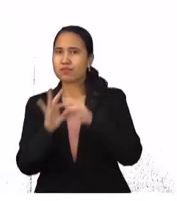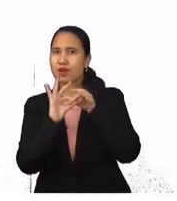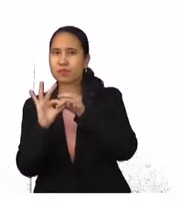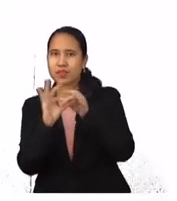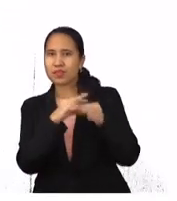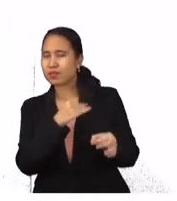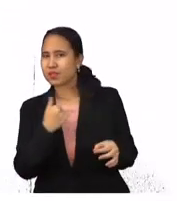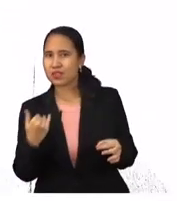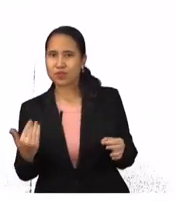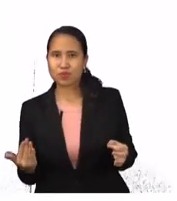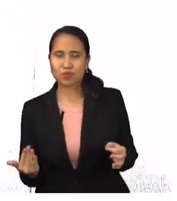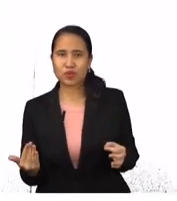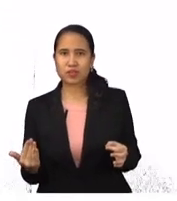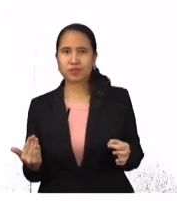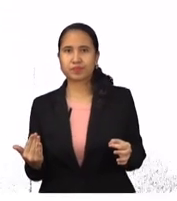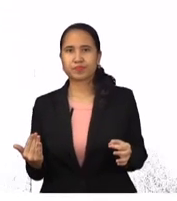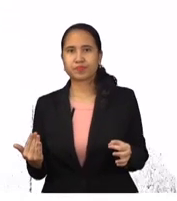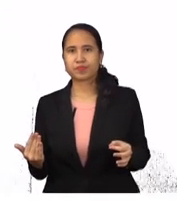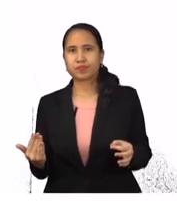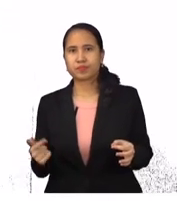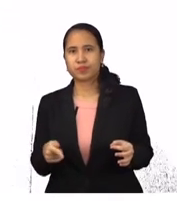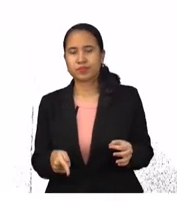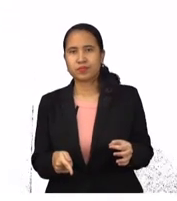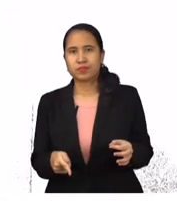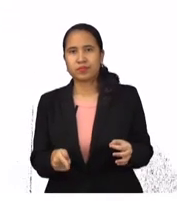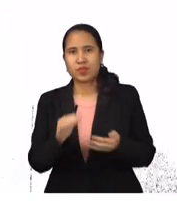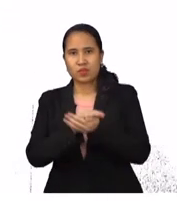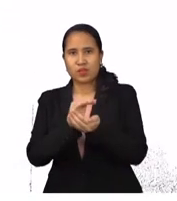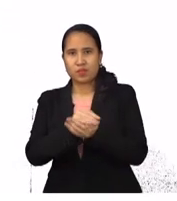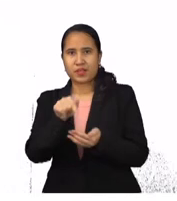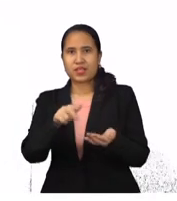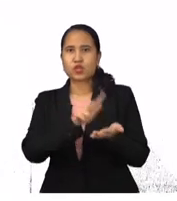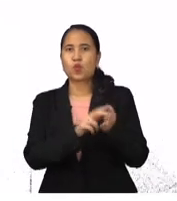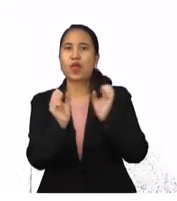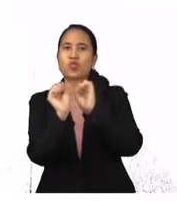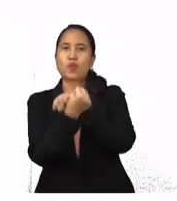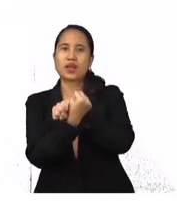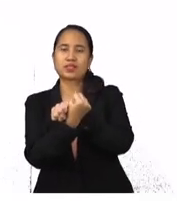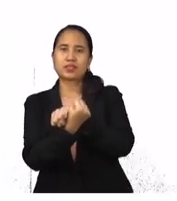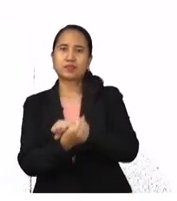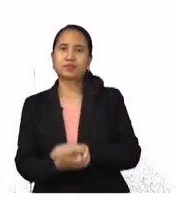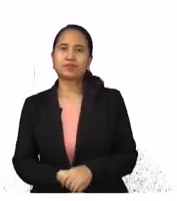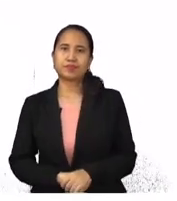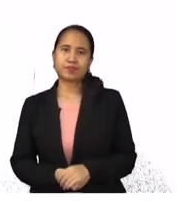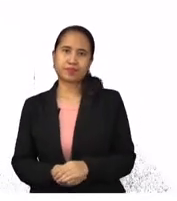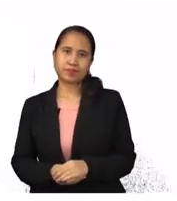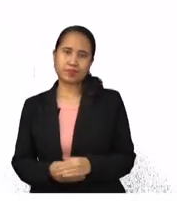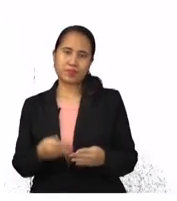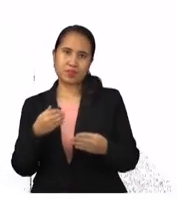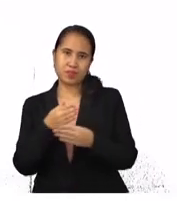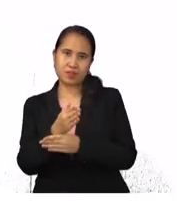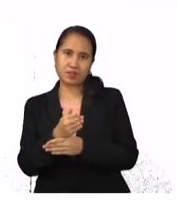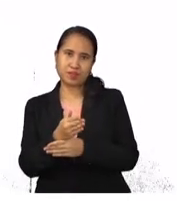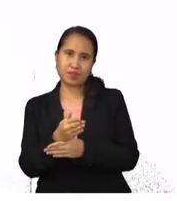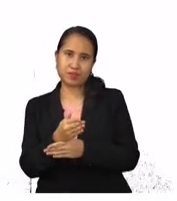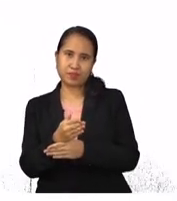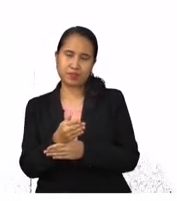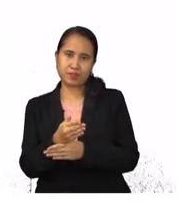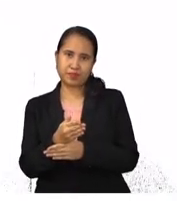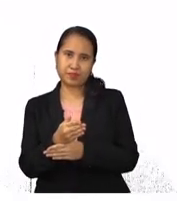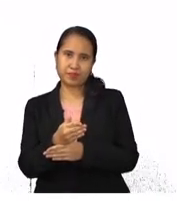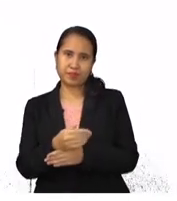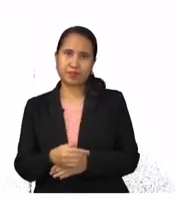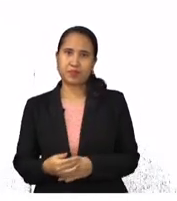van vermelde misdrijven zouden zijn gewaarborgd met deze wetswijziging. Door vermelde wijzigingswet heeft